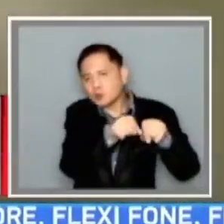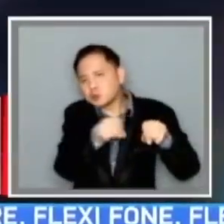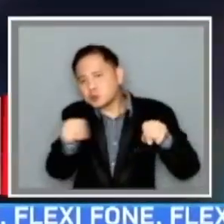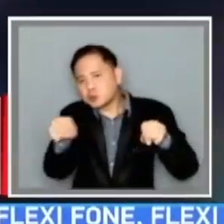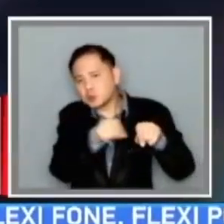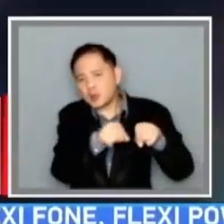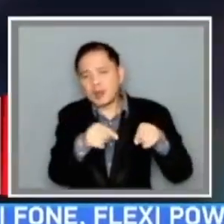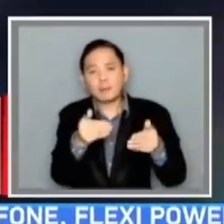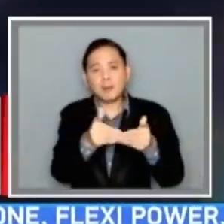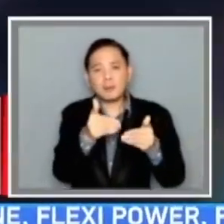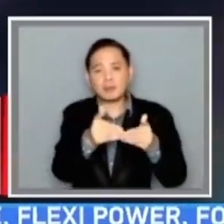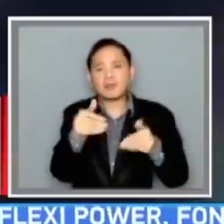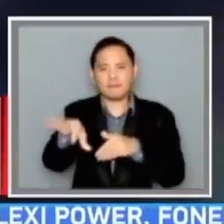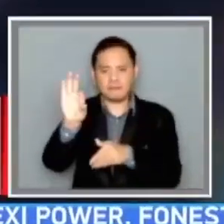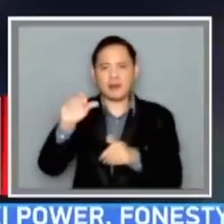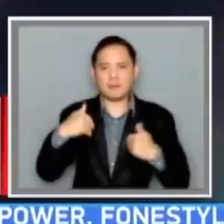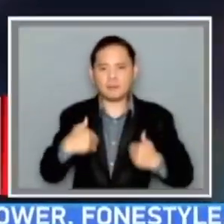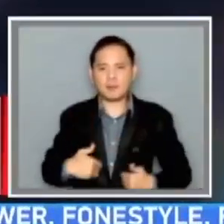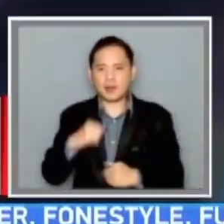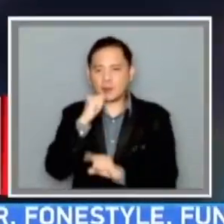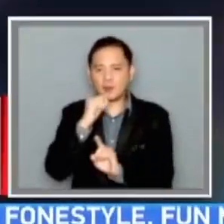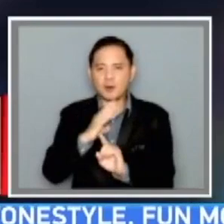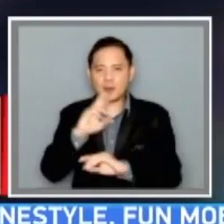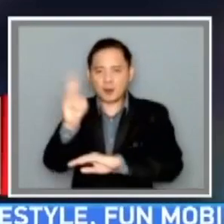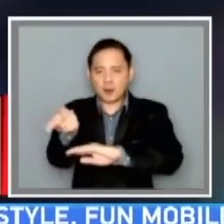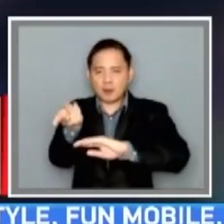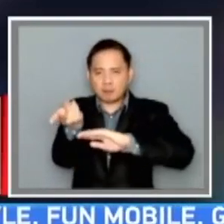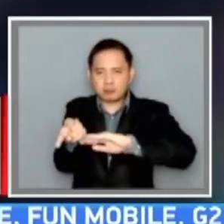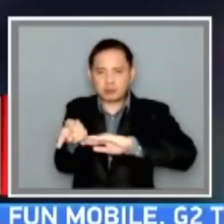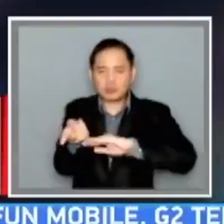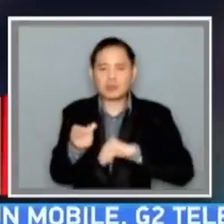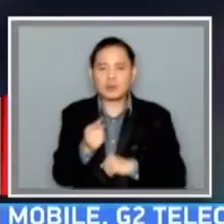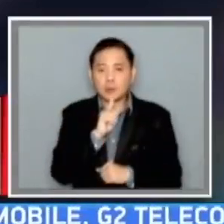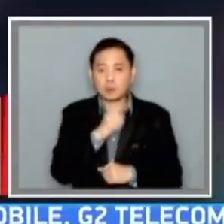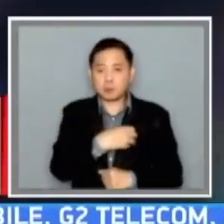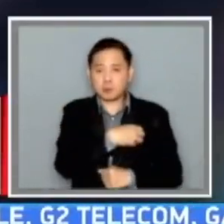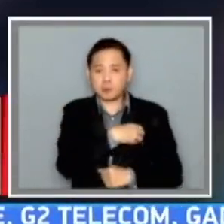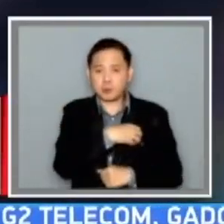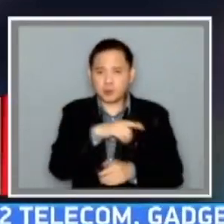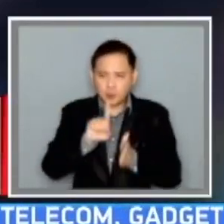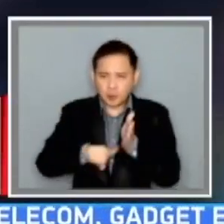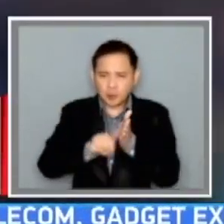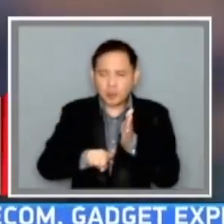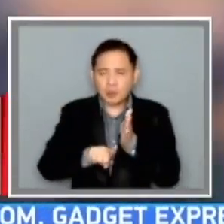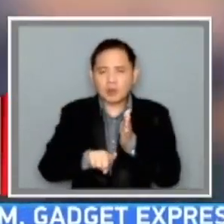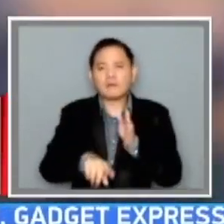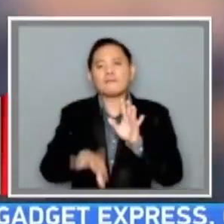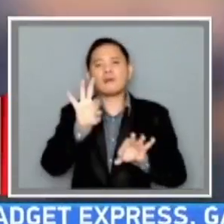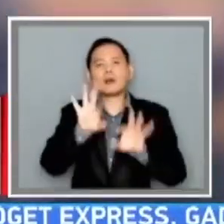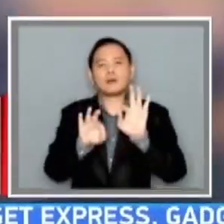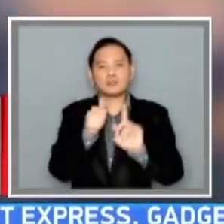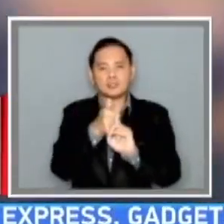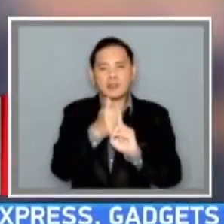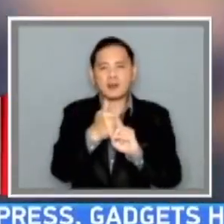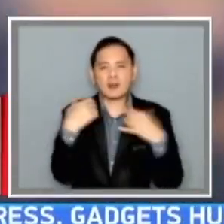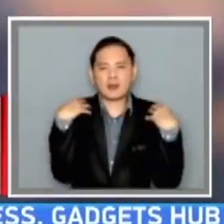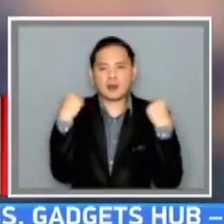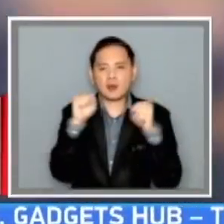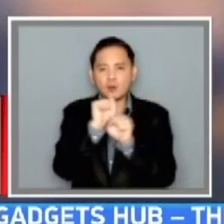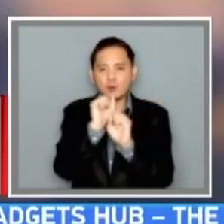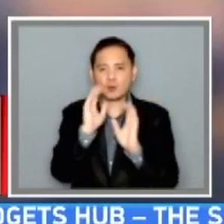Madre na sakop ng probinsya. Ayon sa mga otoridad, isang health worker sa bayan ng Divilacan ang